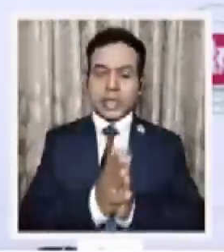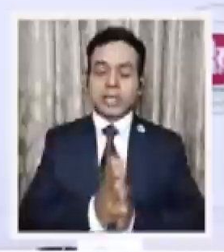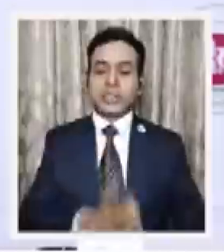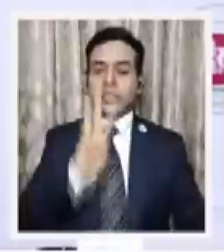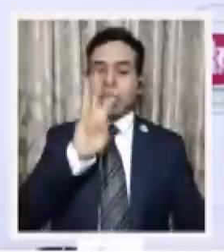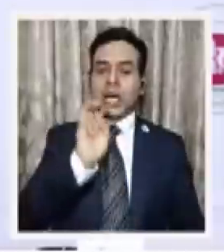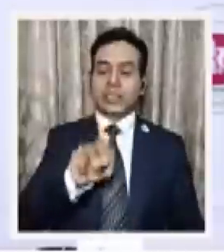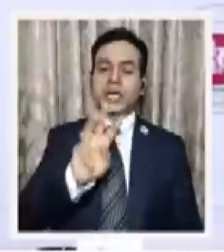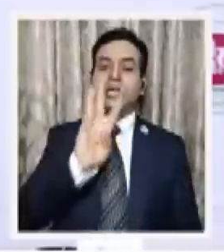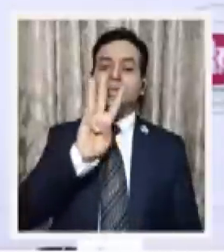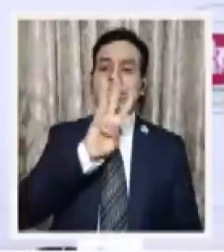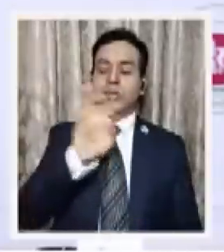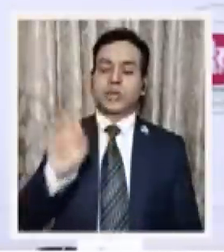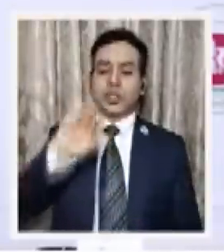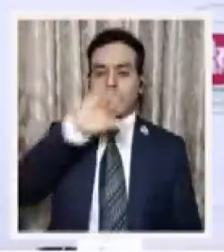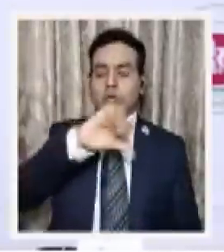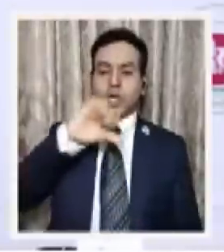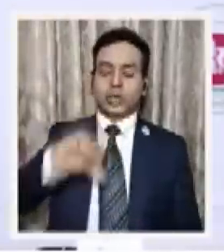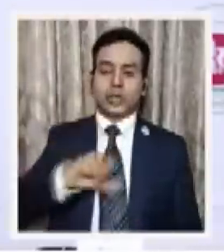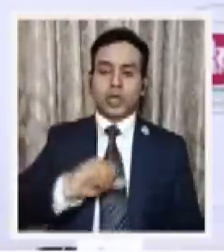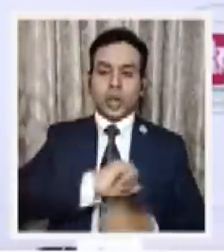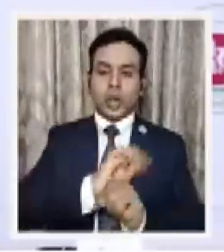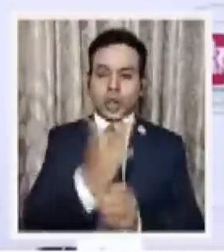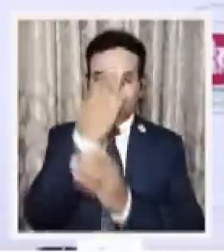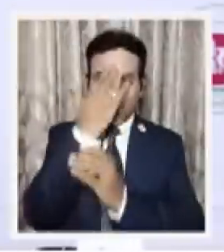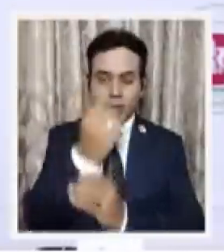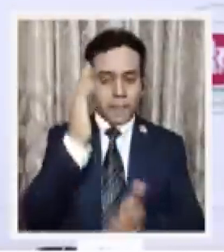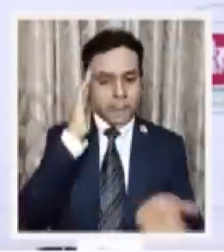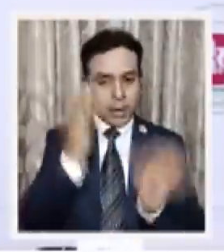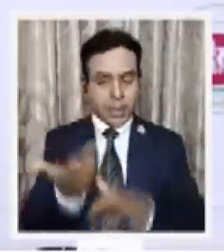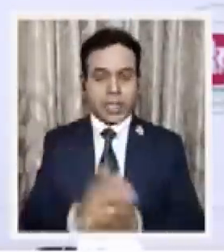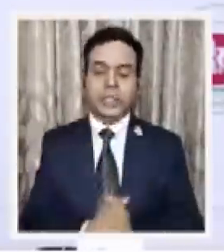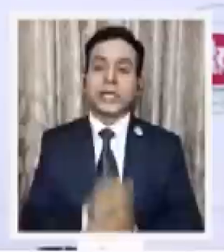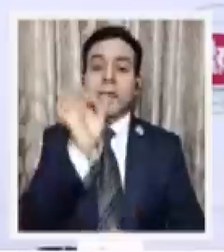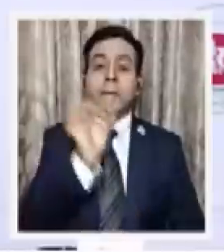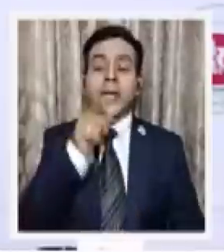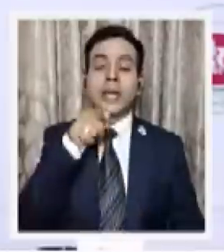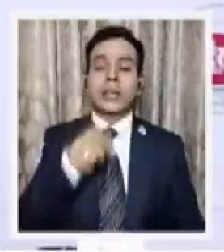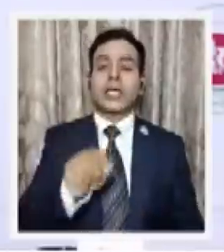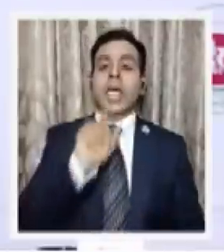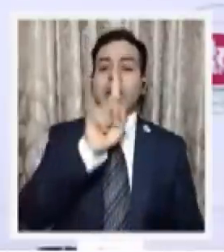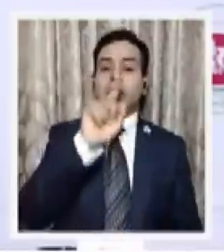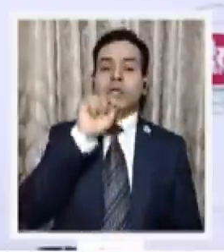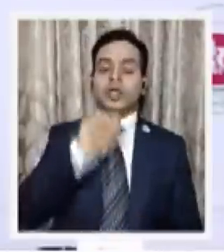3,399 জন কোভিড-19 আক্রান্ত হয়ে মৃত্যুবরণ করলেন। শনাক্ত বিবেচনায় মৃত্যুর হার 1.32%।